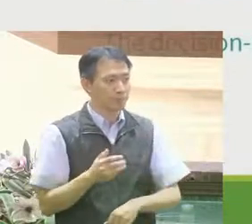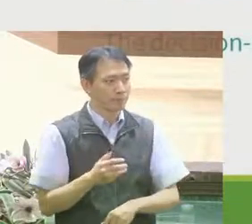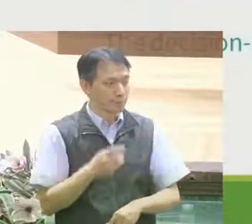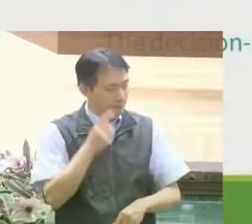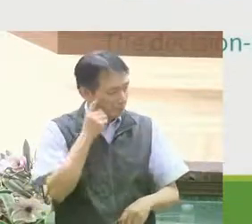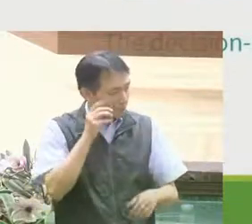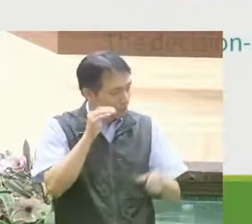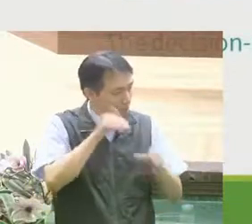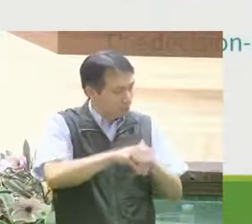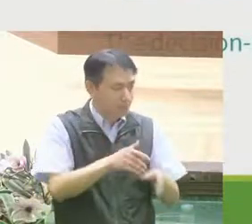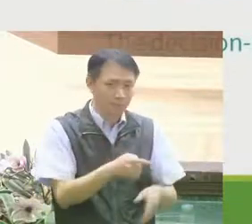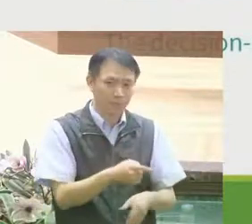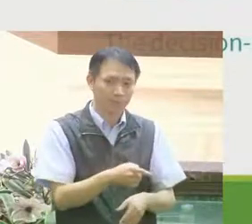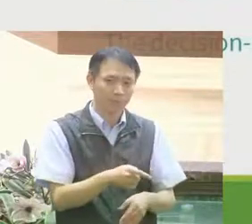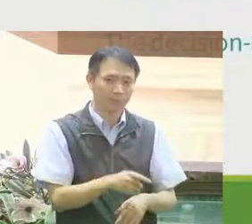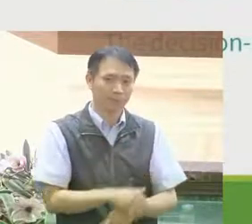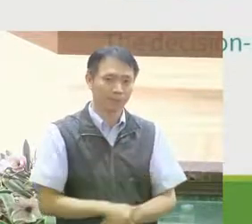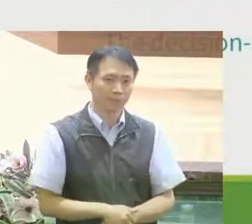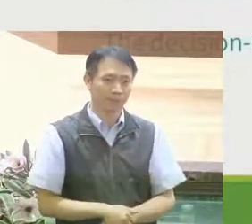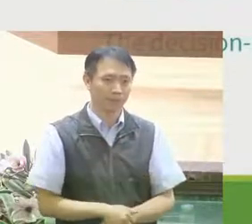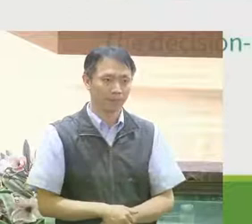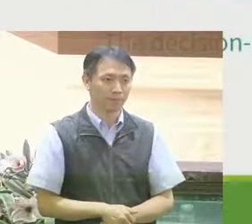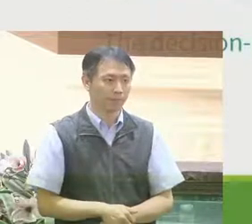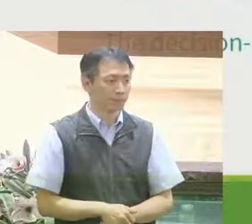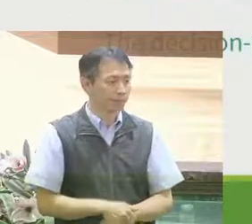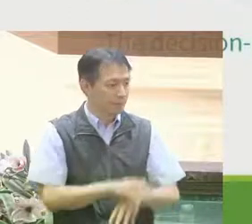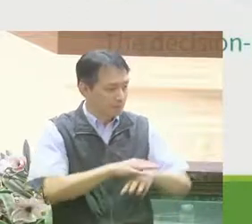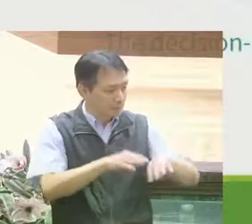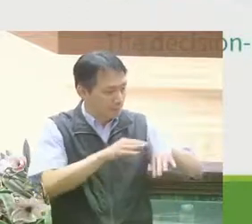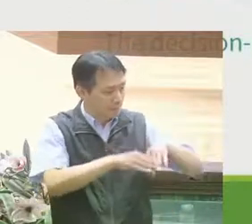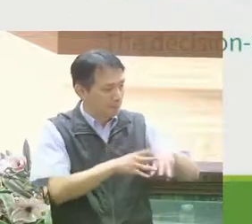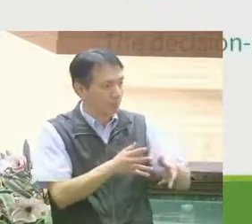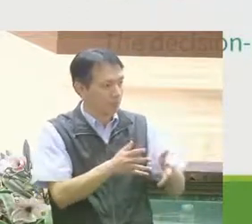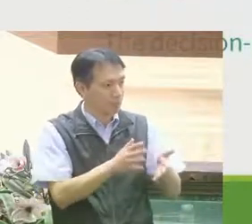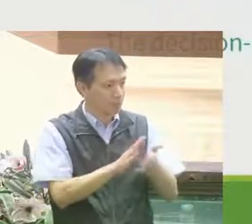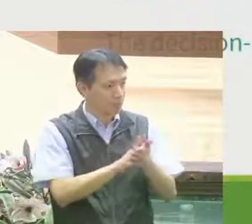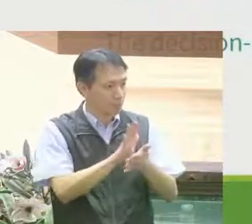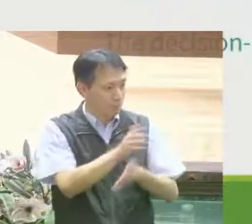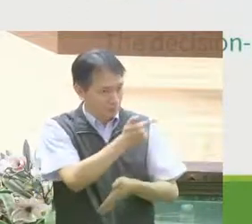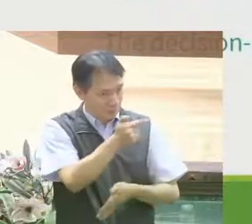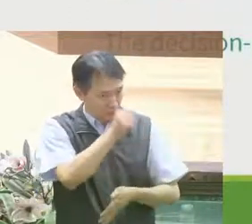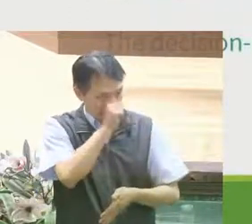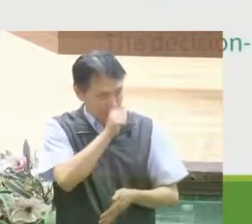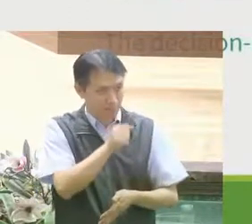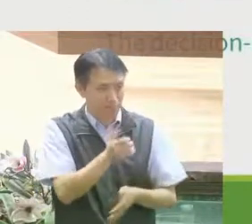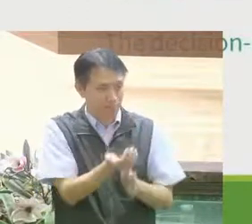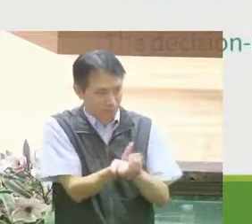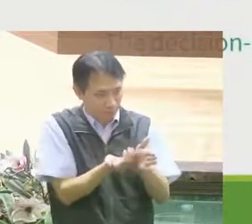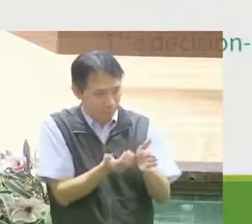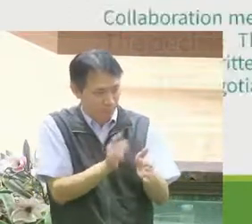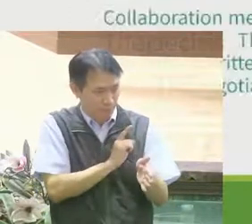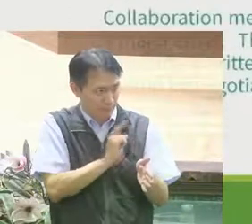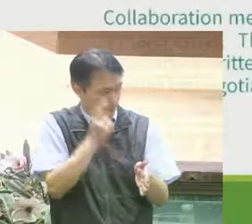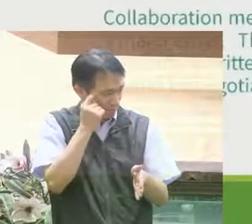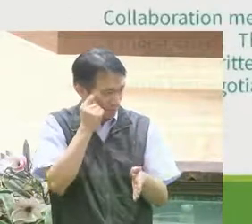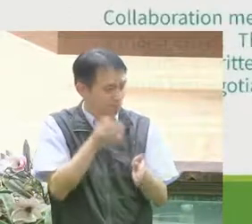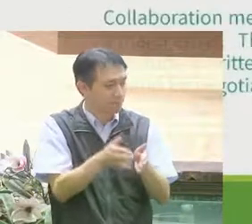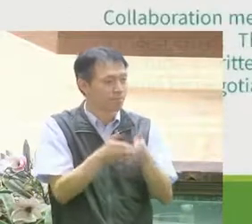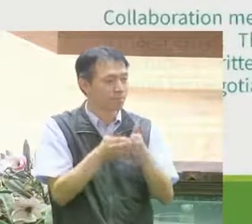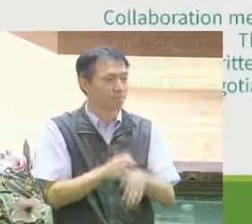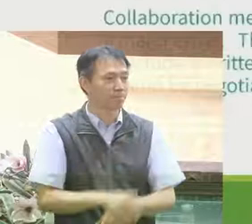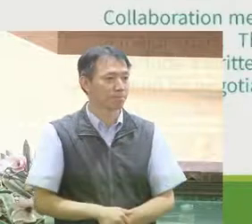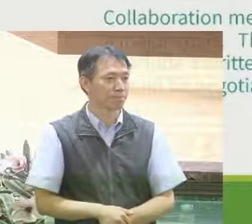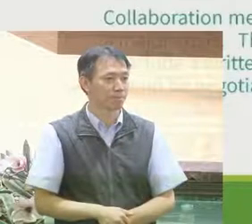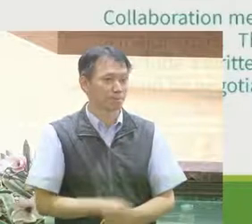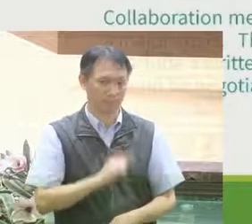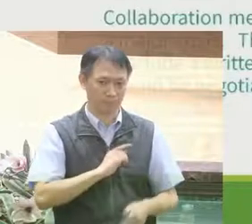好投票活动，成员有多少的安全警觉性，最好事前有所思考。在